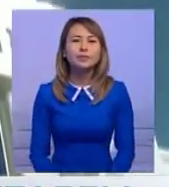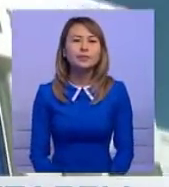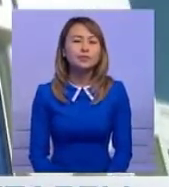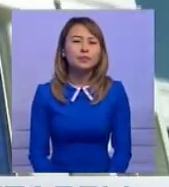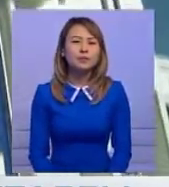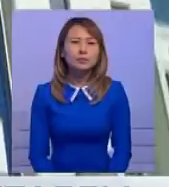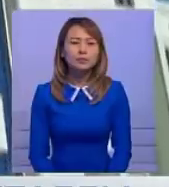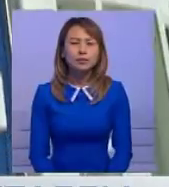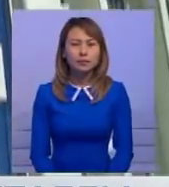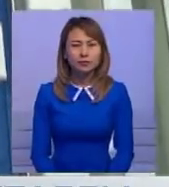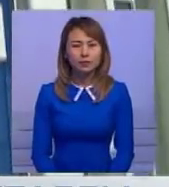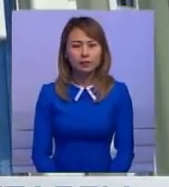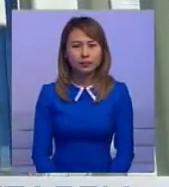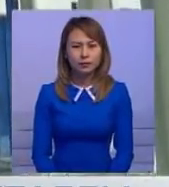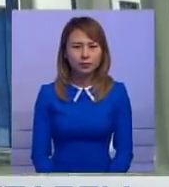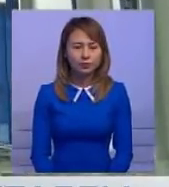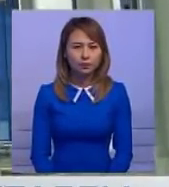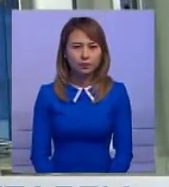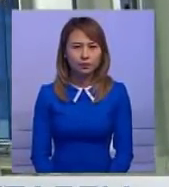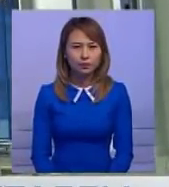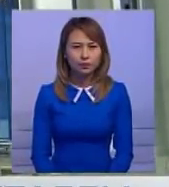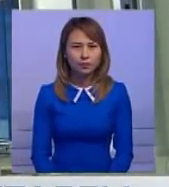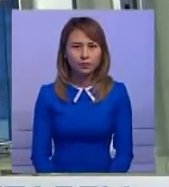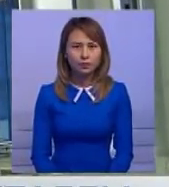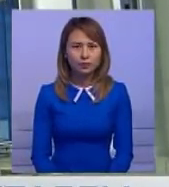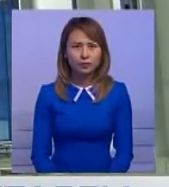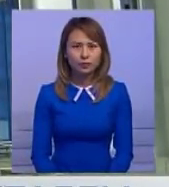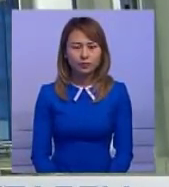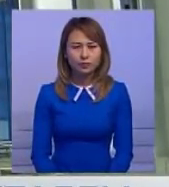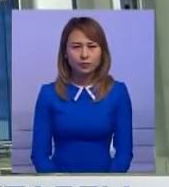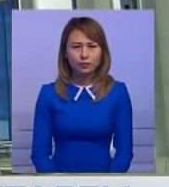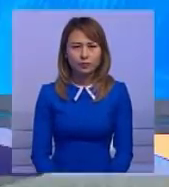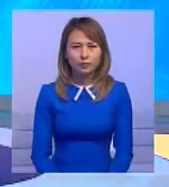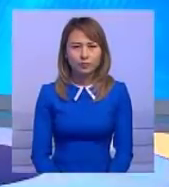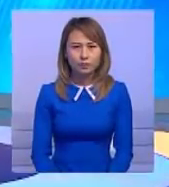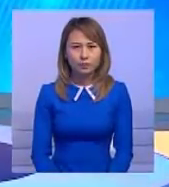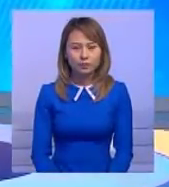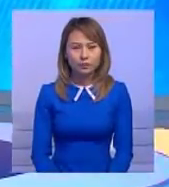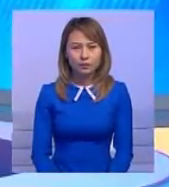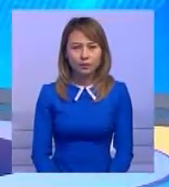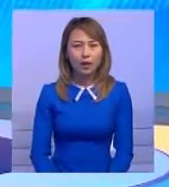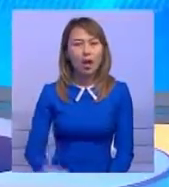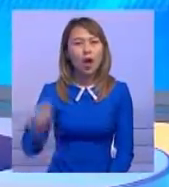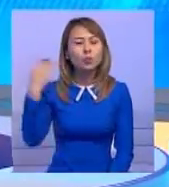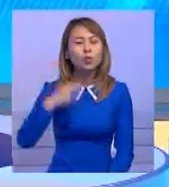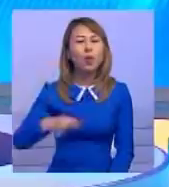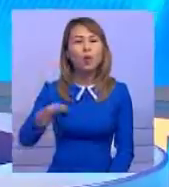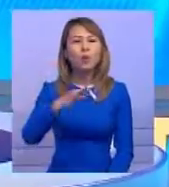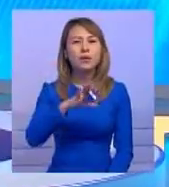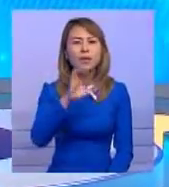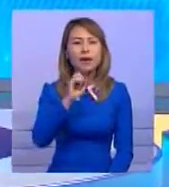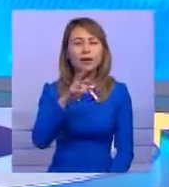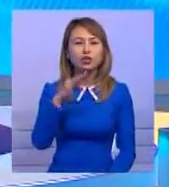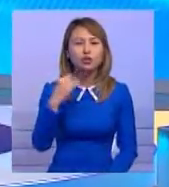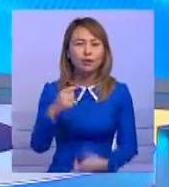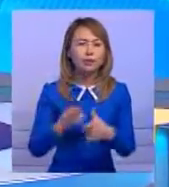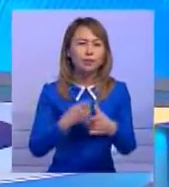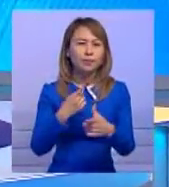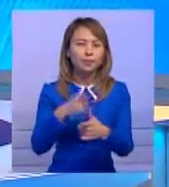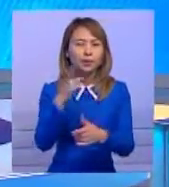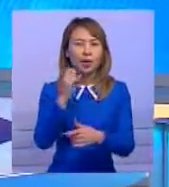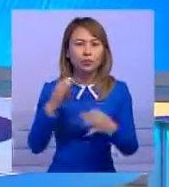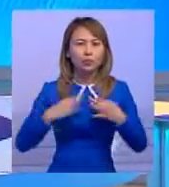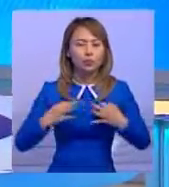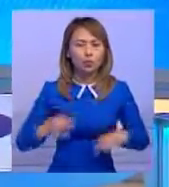Алхайдар Турлуханов, Канат Еңсебаев, Кызылорда, Хабар 24. Ақтөбе облысында саяжай жедел алдын